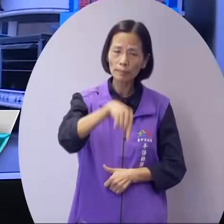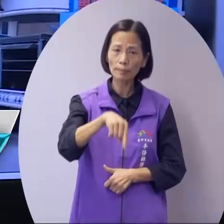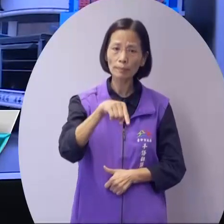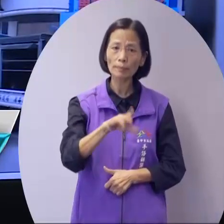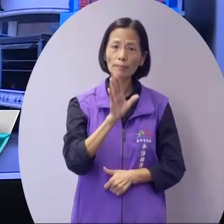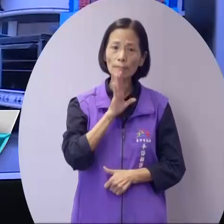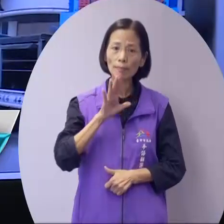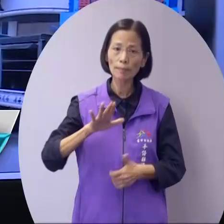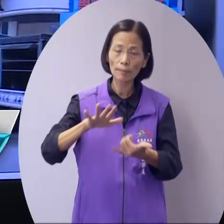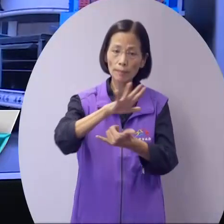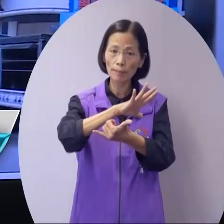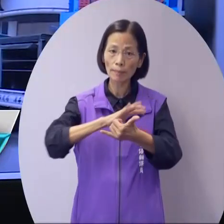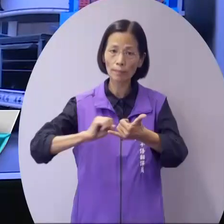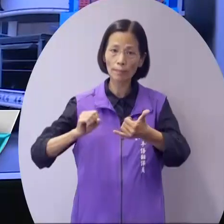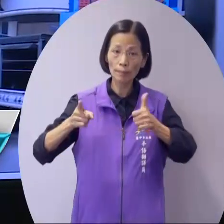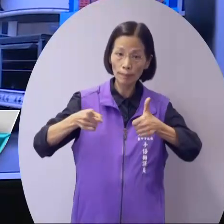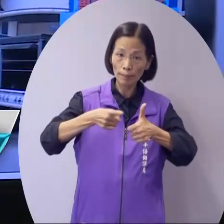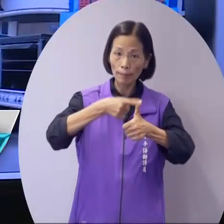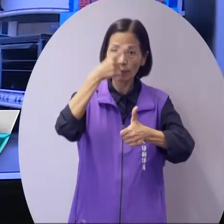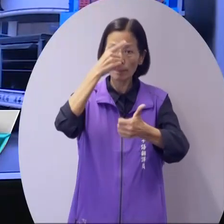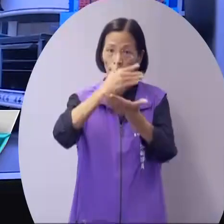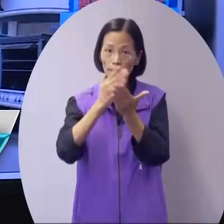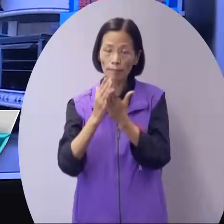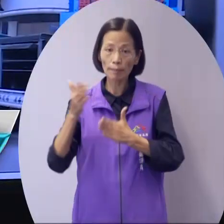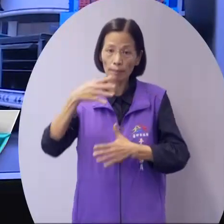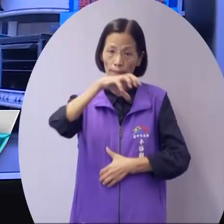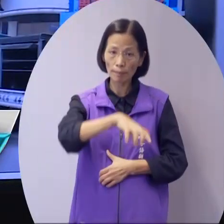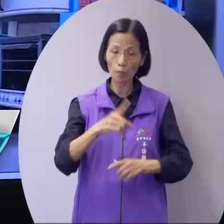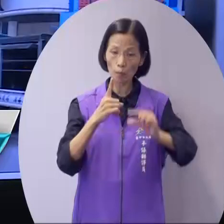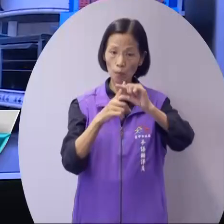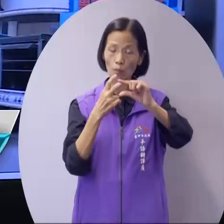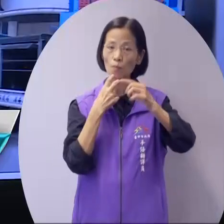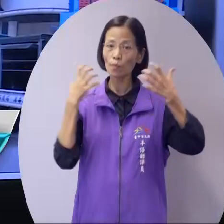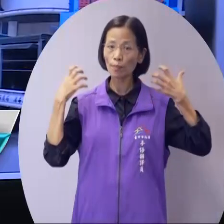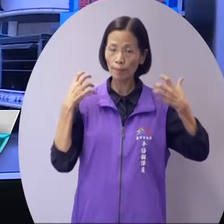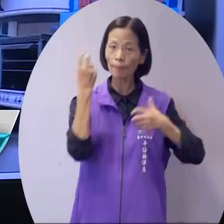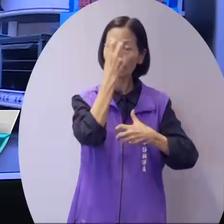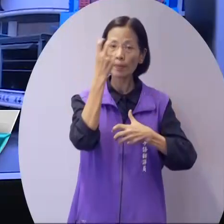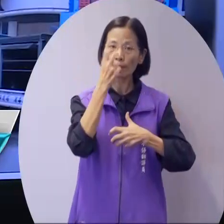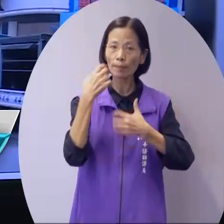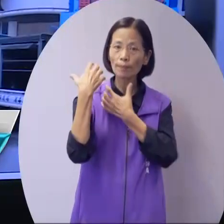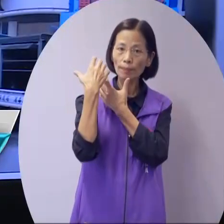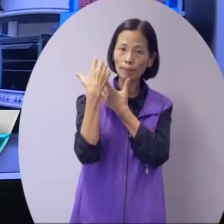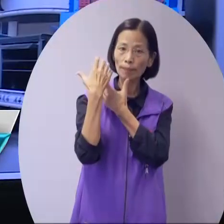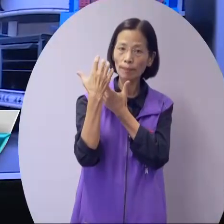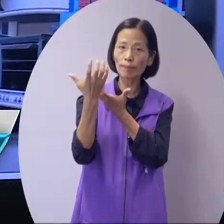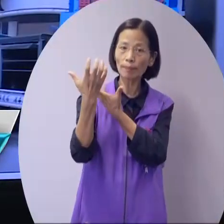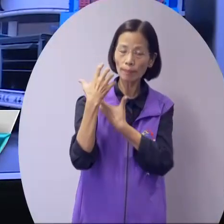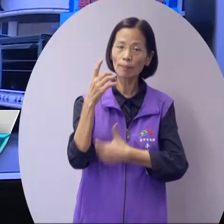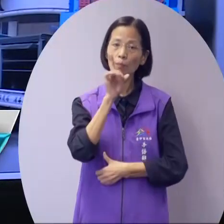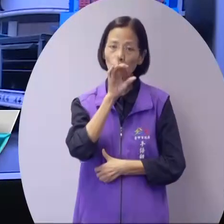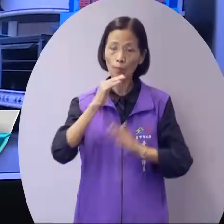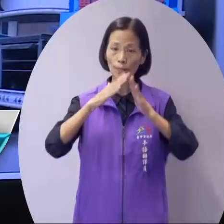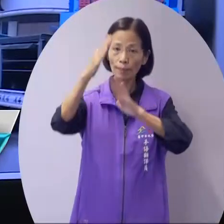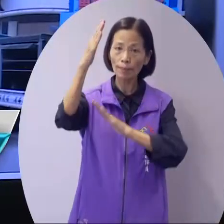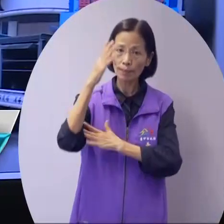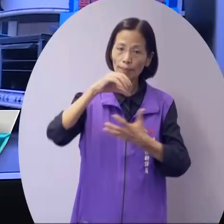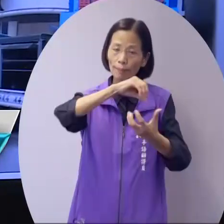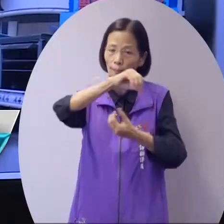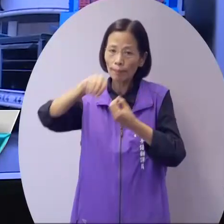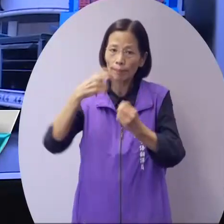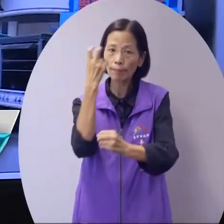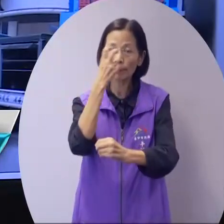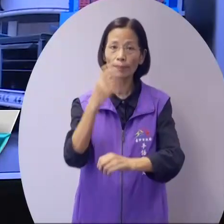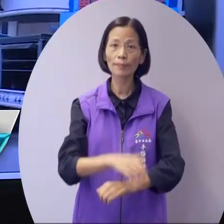港是台湾的第一类渔港，它是中央管的渔港，它授权台中市政府来管